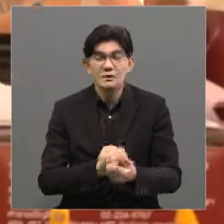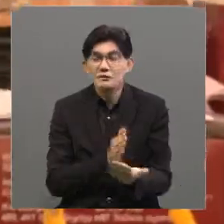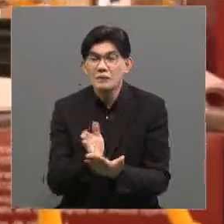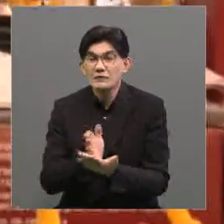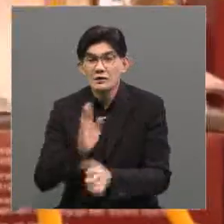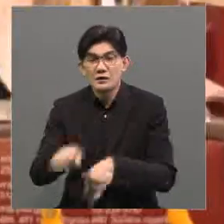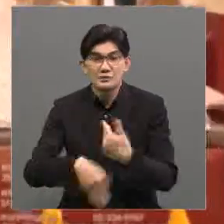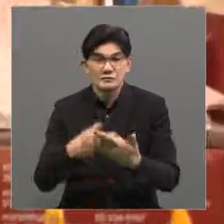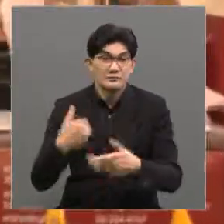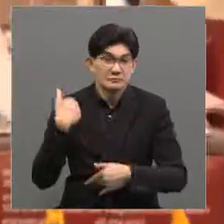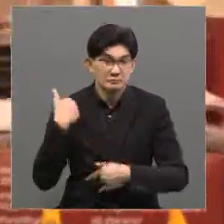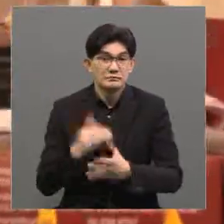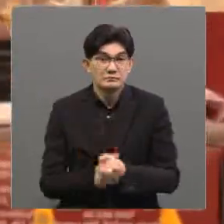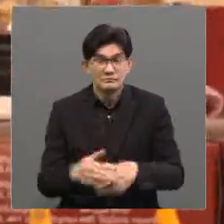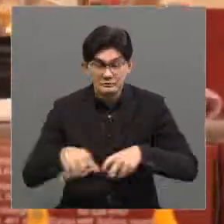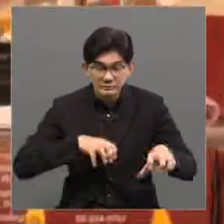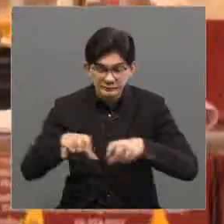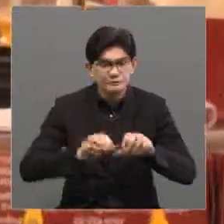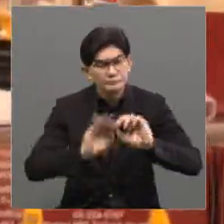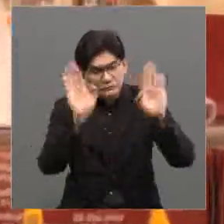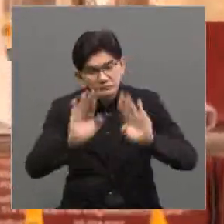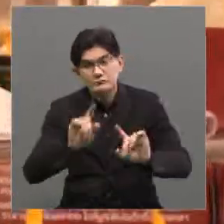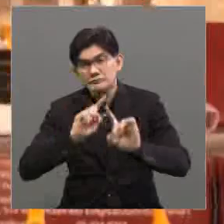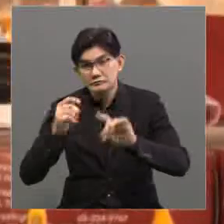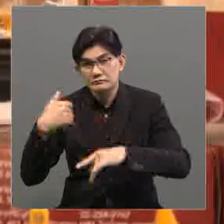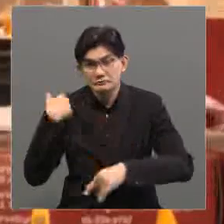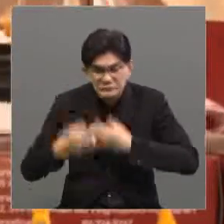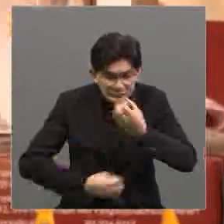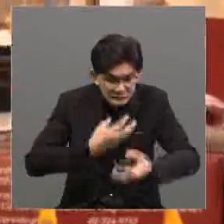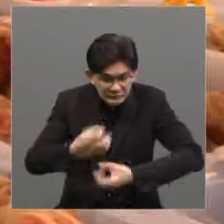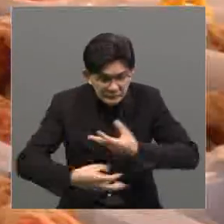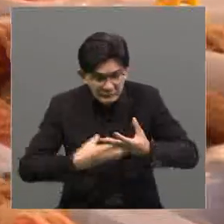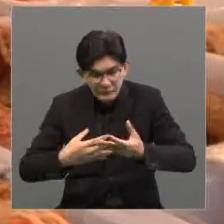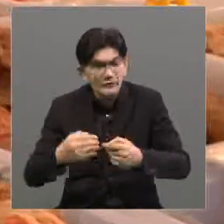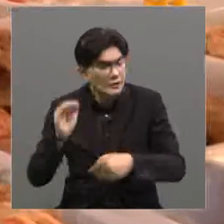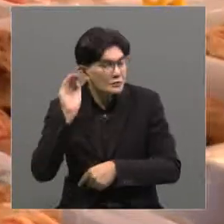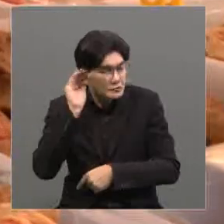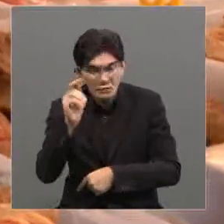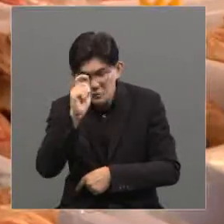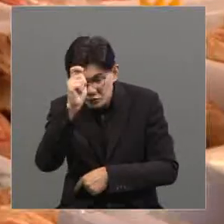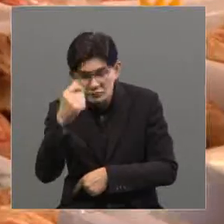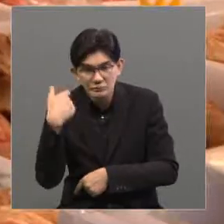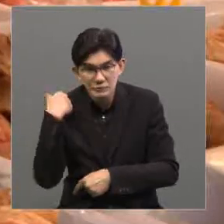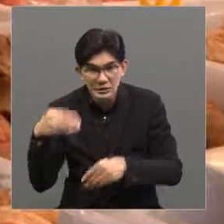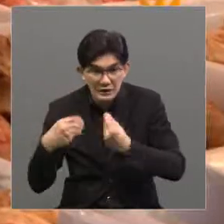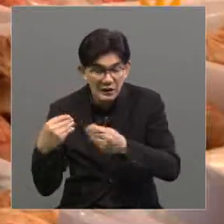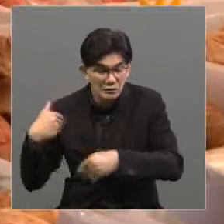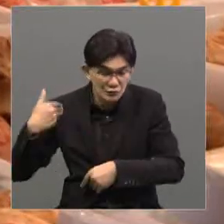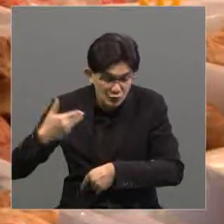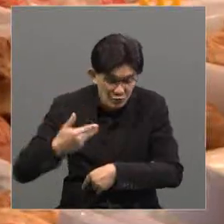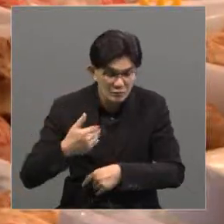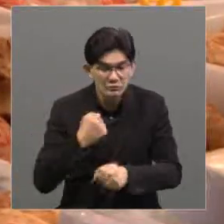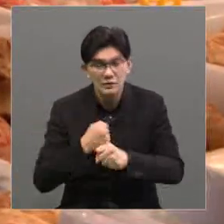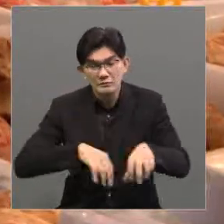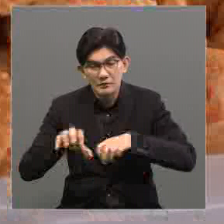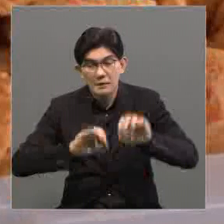ครับการจัดงานมีหลายมิตินะครับทั้งภาพสะท้อนการส่งต่อแรงศรัทธาจากรุ่นสู่รุ่นการจัดงานในรูป